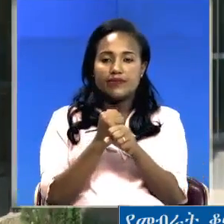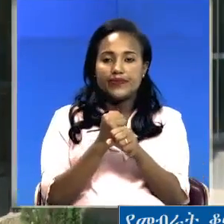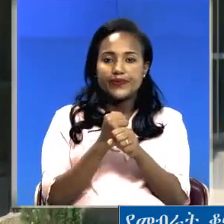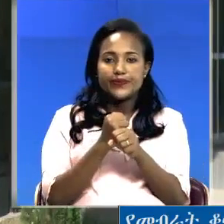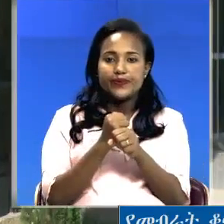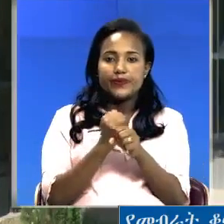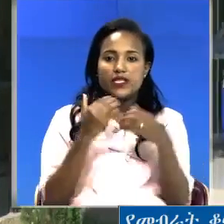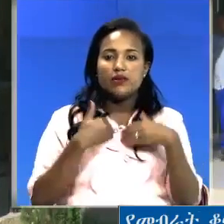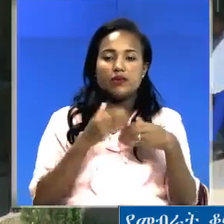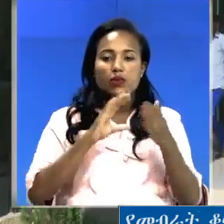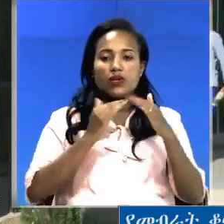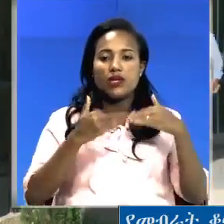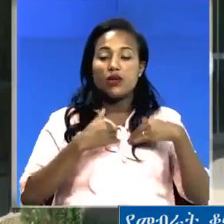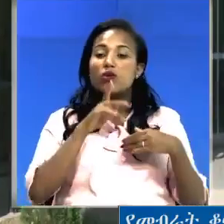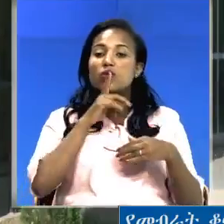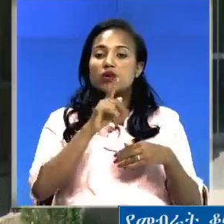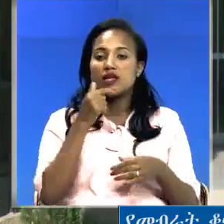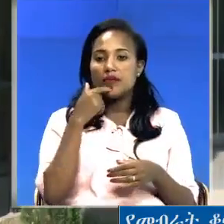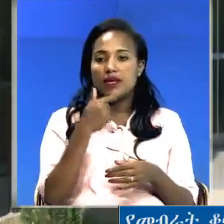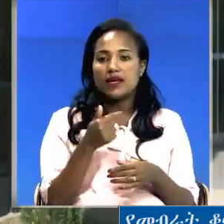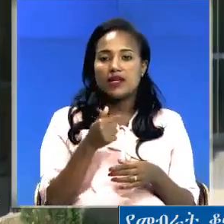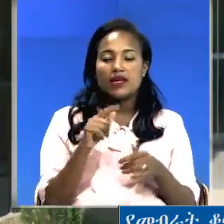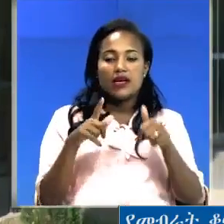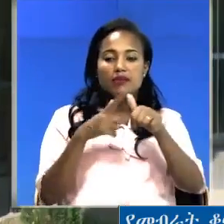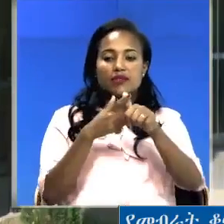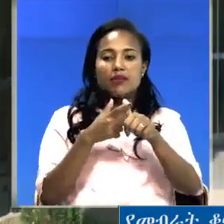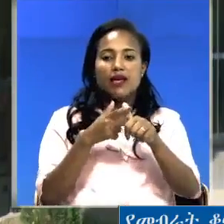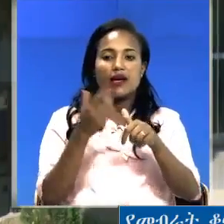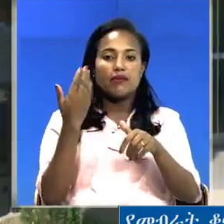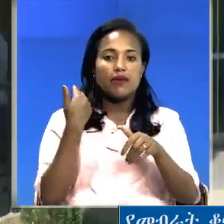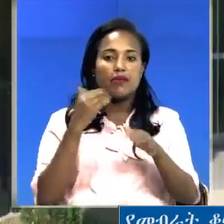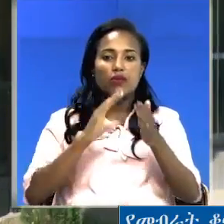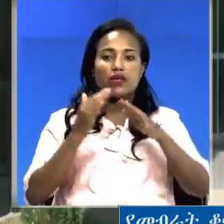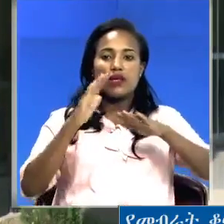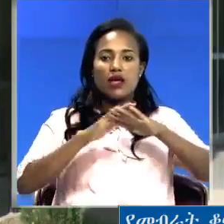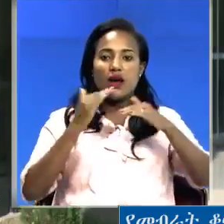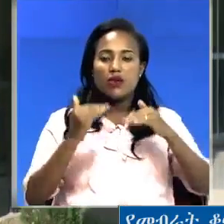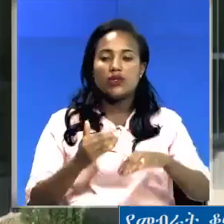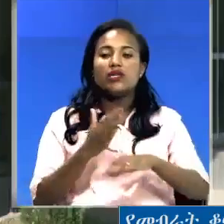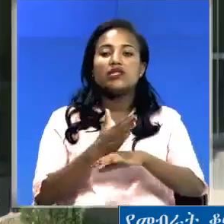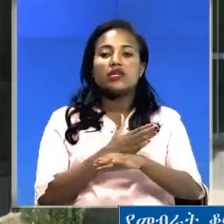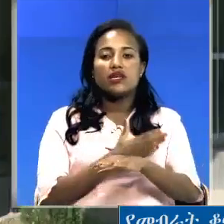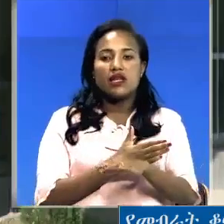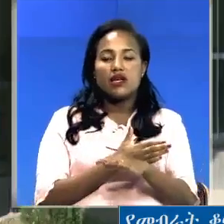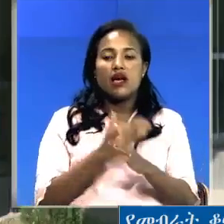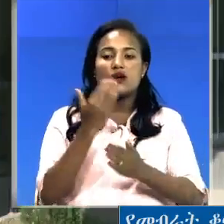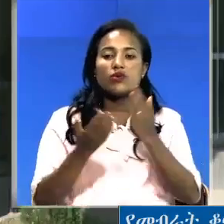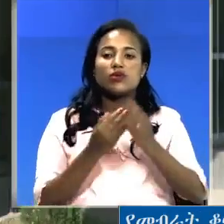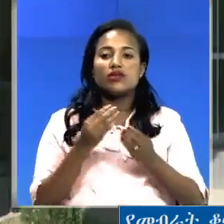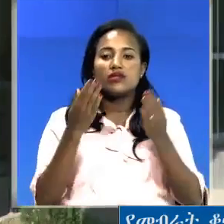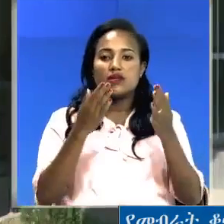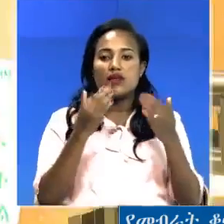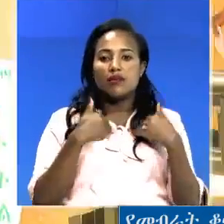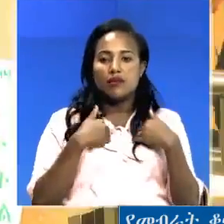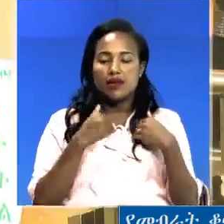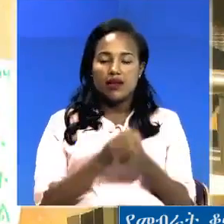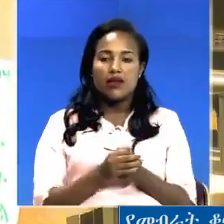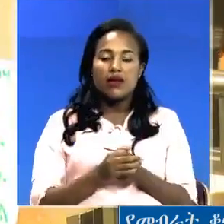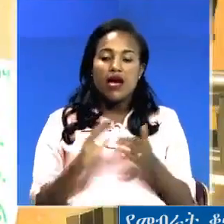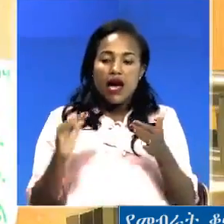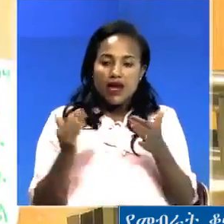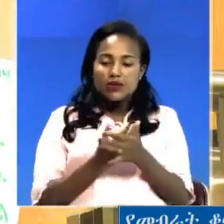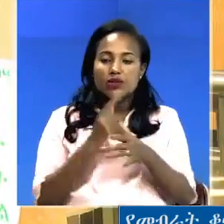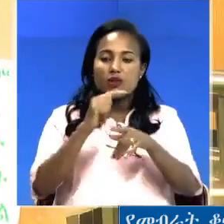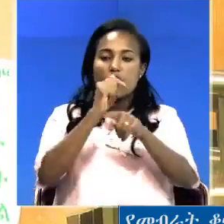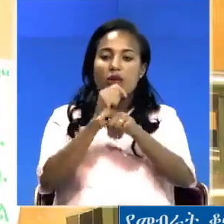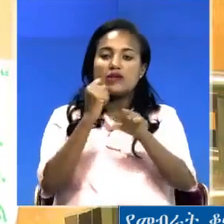ያለው ሁኔታ አለ። እውነት ለመናገር ከመጀመሪያችን ከነበርንበት ሁኔታ ላይ አሁን ግን የተሻለ አገልግሎት እየሰጠን ያለንበት ሁኔታ ነው ያለው። ከአዲሱ የተቋሙ አሰራር